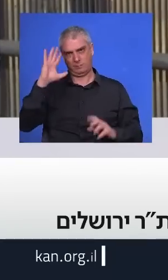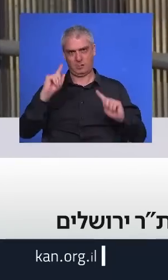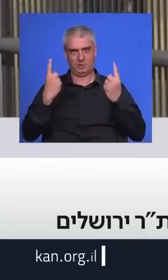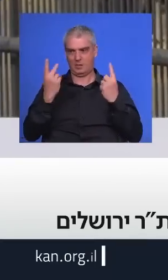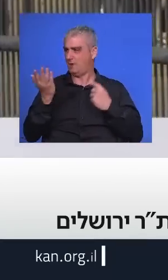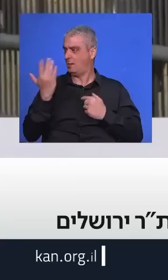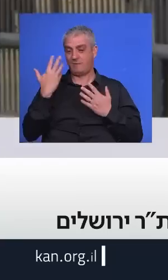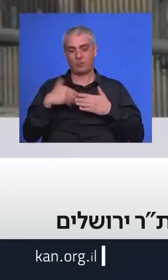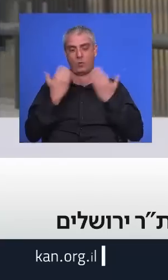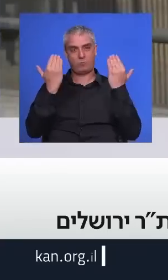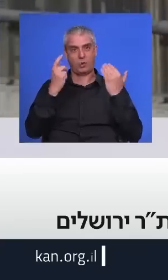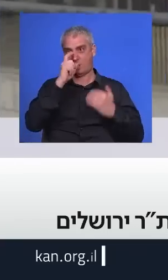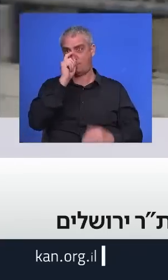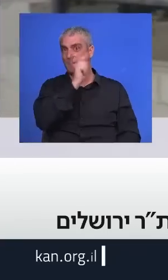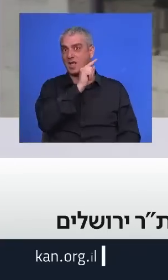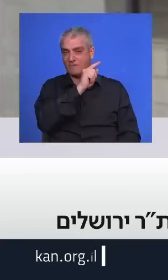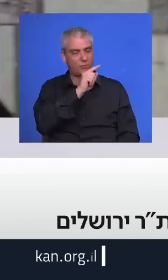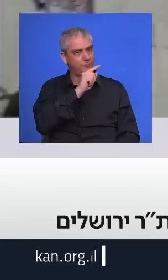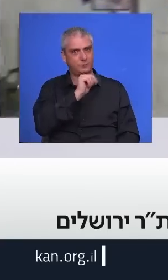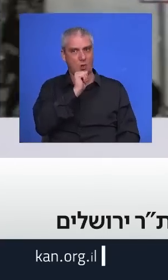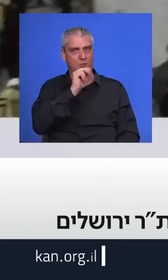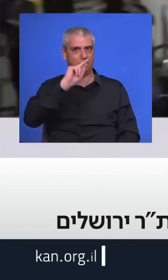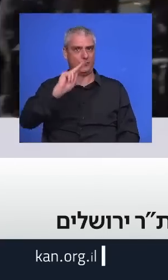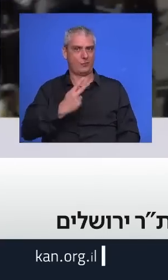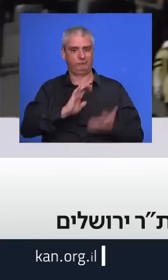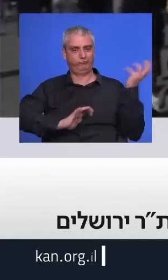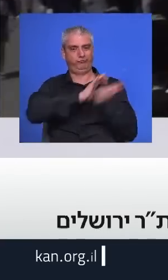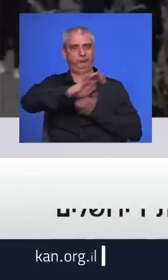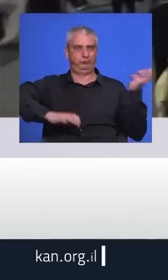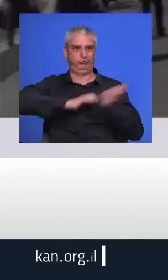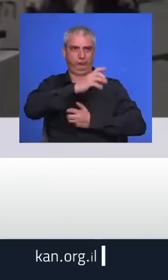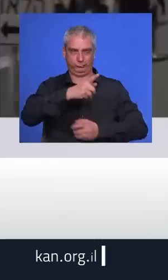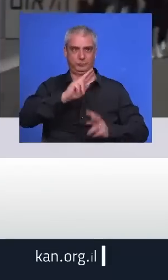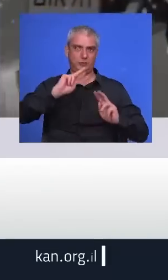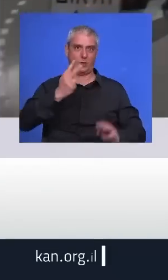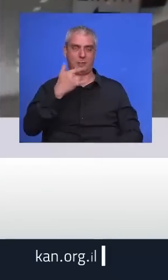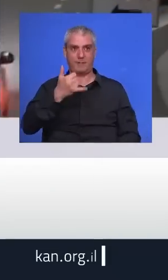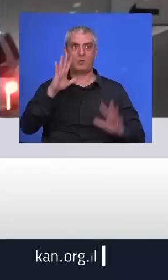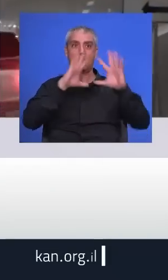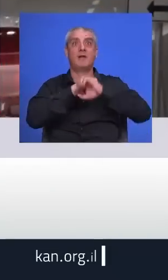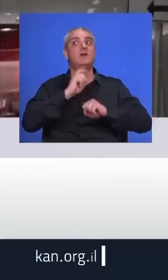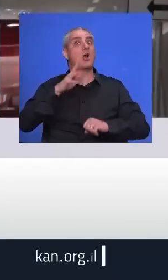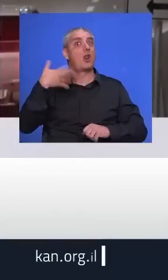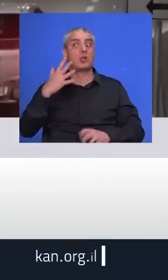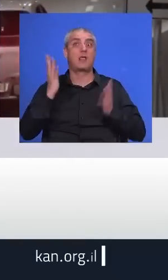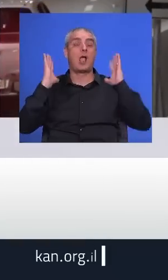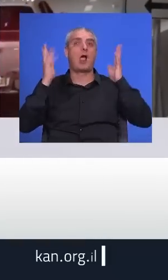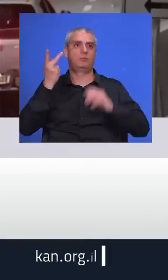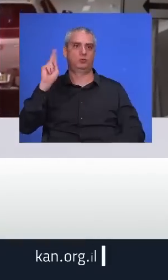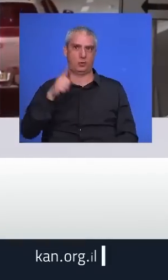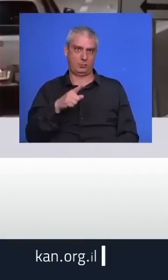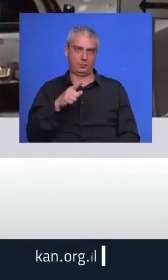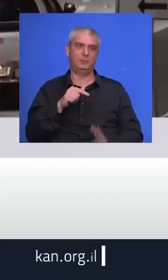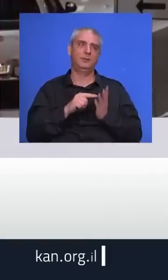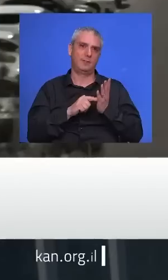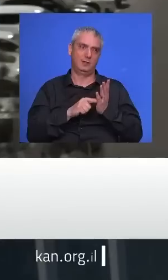לפנות בוקר ביפו. אף אחד לא רוצה שדבר כזה חלילה יחזור כאן בערב, זה יכול להיות אפילו חמור מזה, ולכן